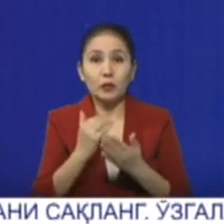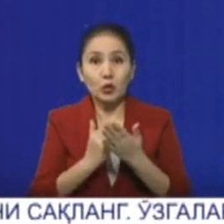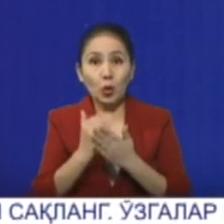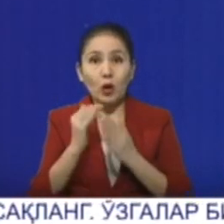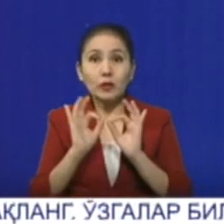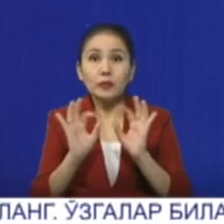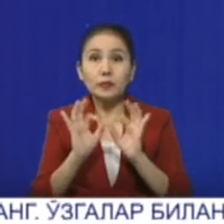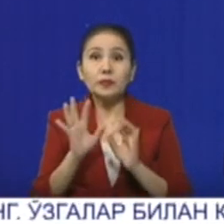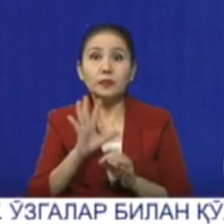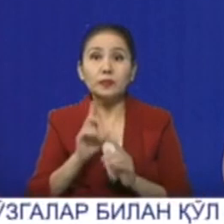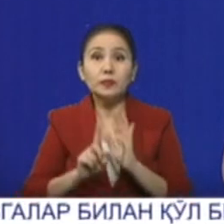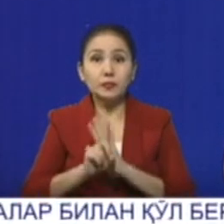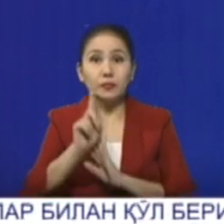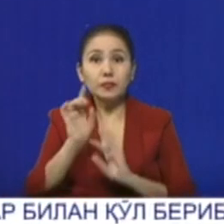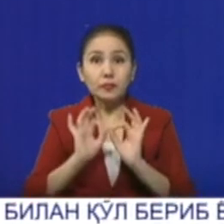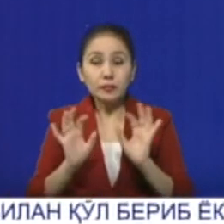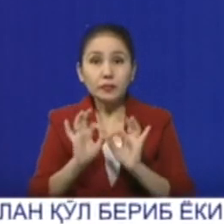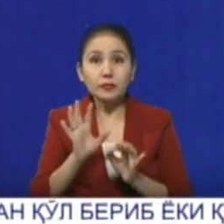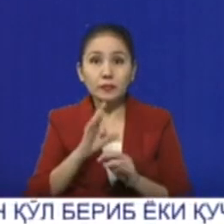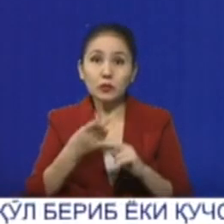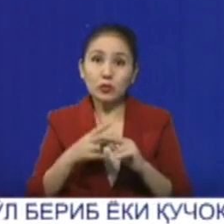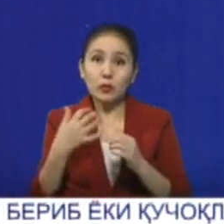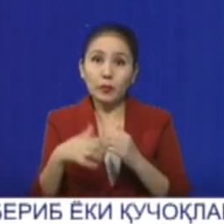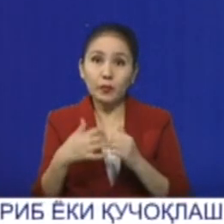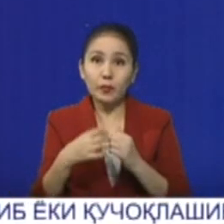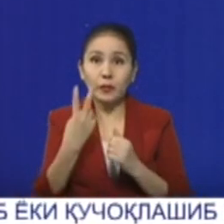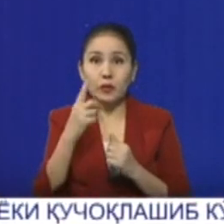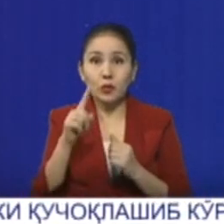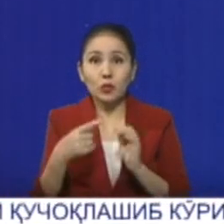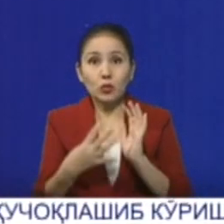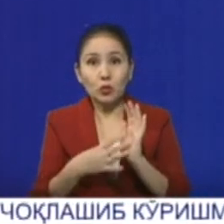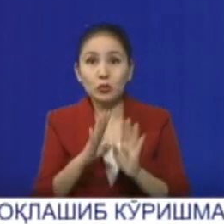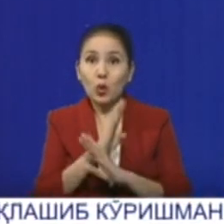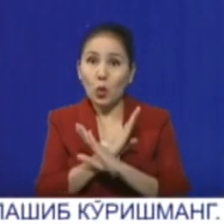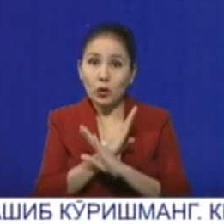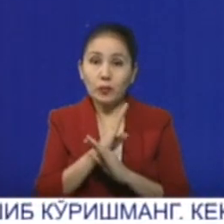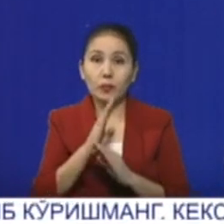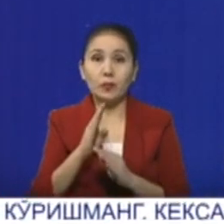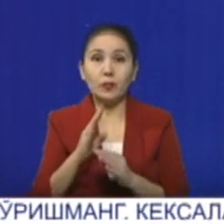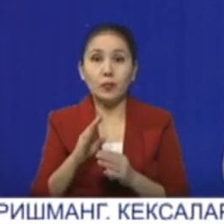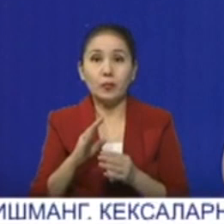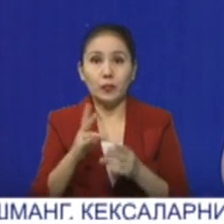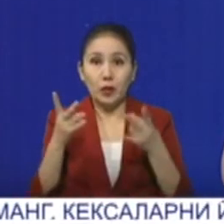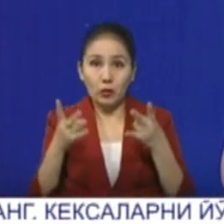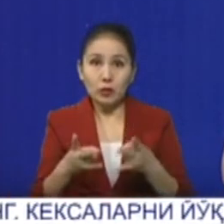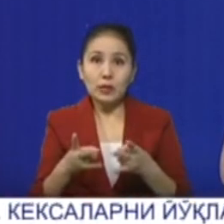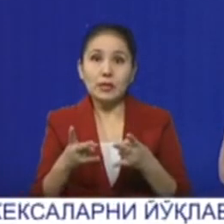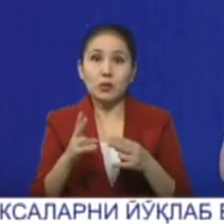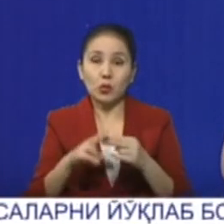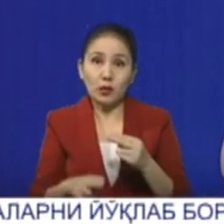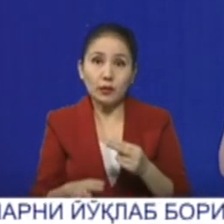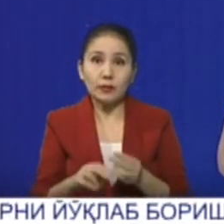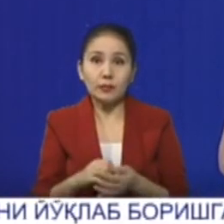вот кенингезек, шляр орасда, и кютукус фойзе, улям хадса заблан,